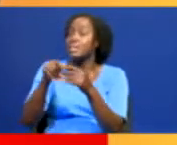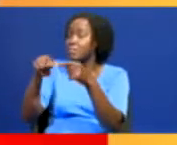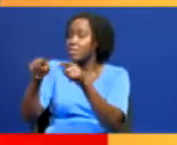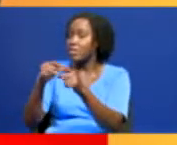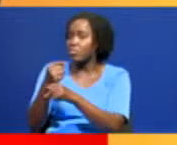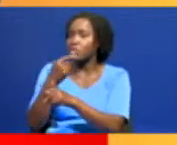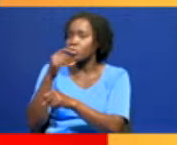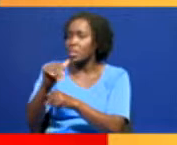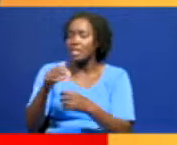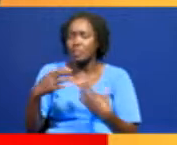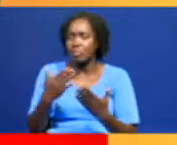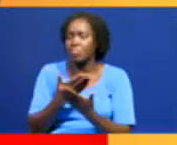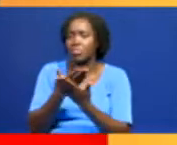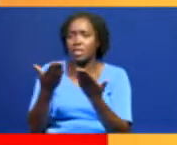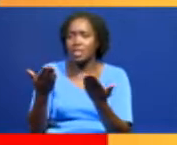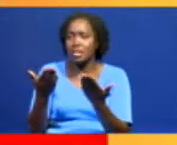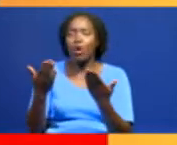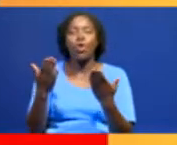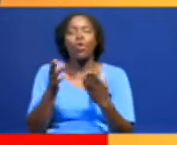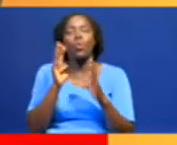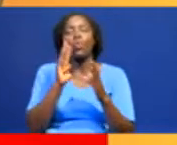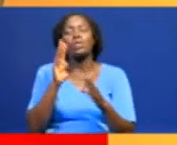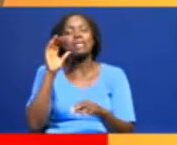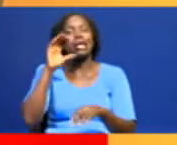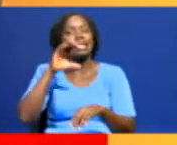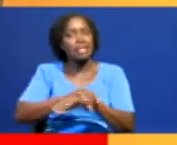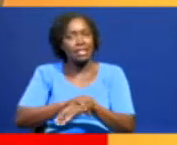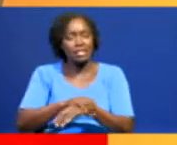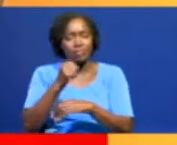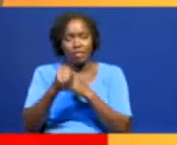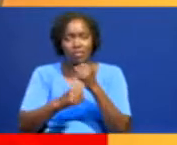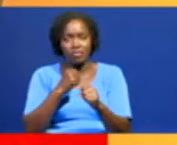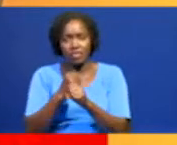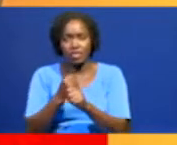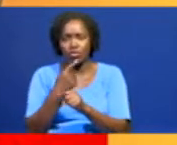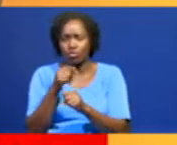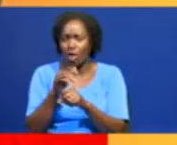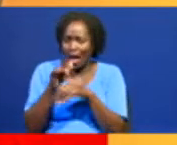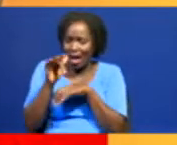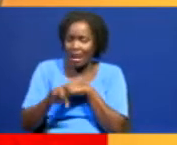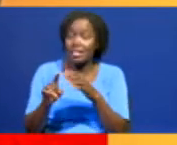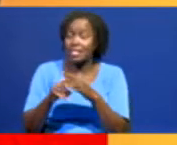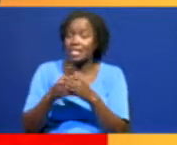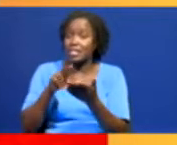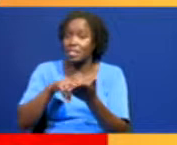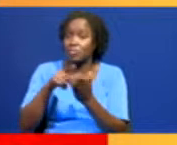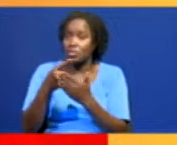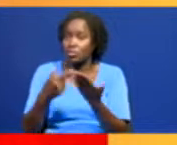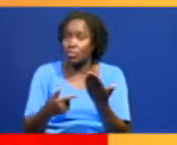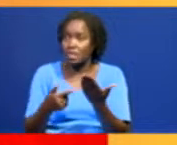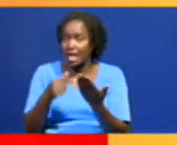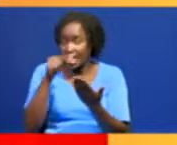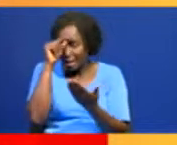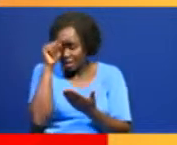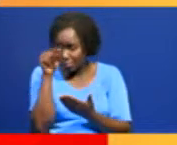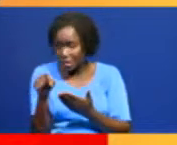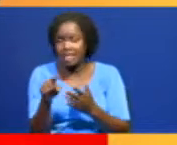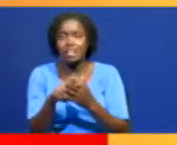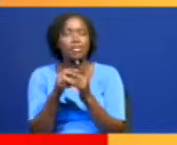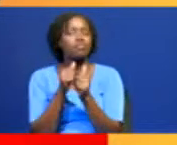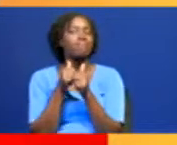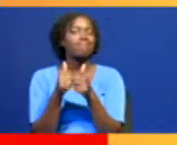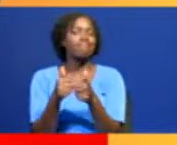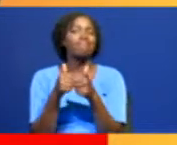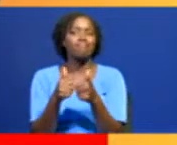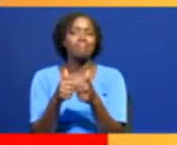kuhakikisha kwamba watu wake watakuwa wanapata maji kwa hizi miaka 5. Kwa hivyo kwanza hivi mapema inamaanisha kwamba hii serikali imeanza vizuri.